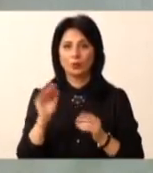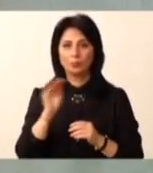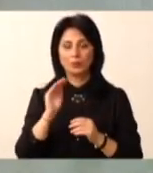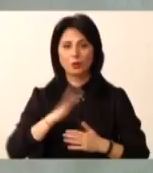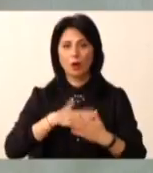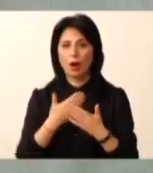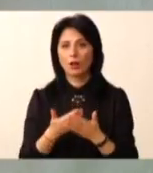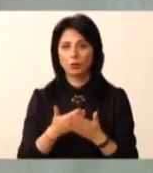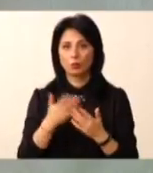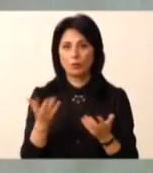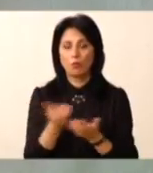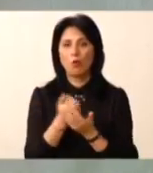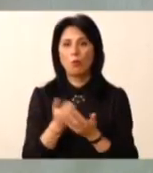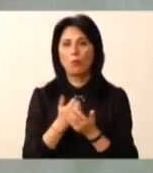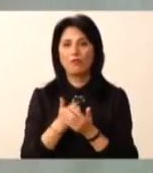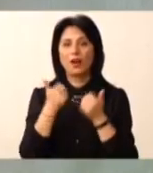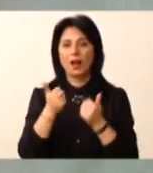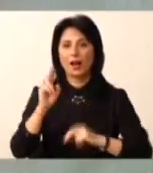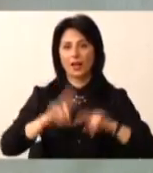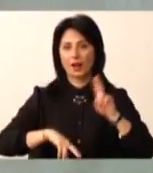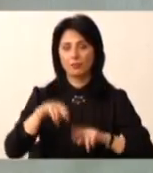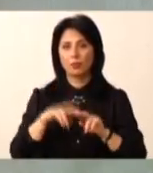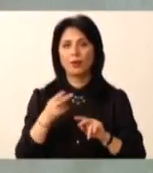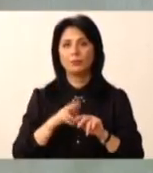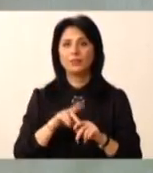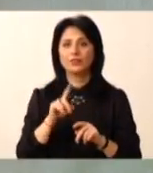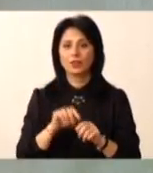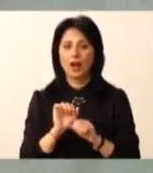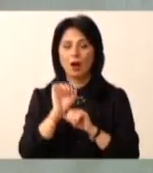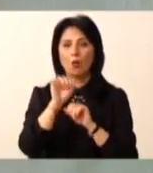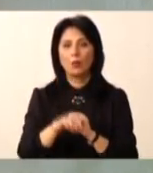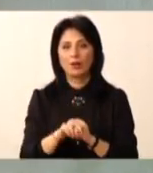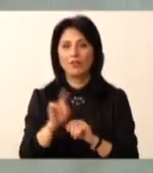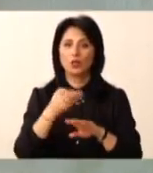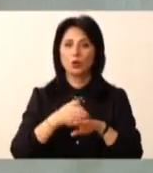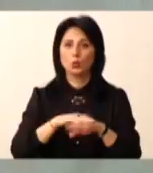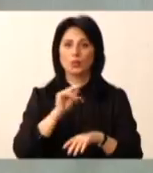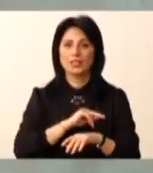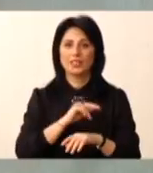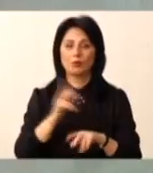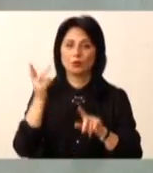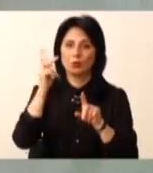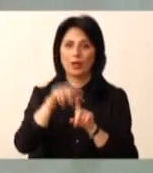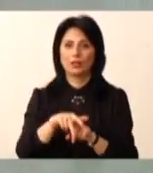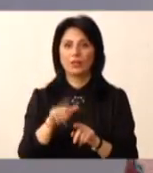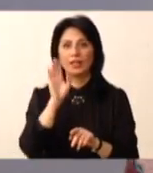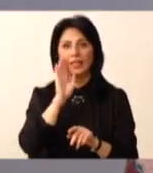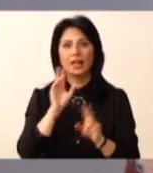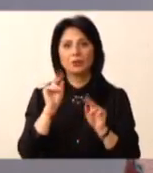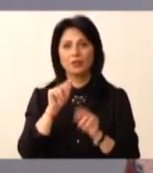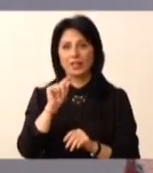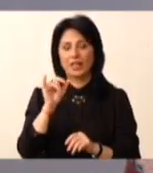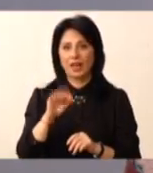ფიზიკური აქტივობით მოპოვებული კარგი განწყობა იმისათვის, რომ გავუმკლავდეთ რთულ სამუშაო დატვირთვას. დილამშვიდობისა,